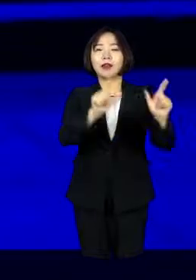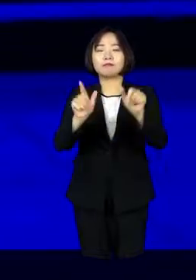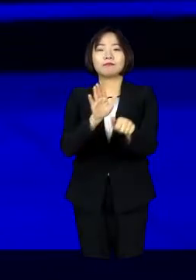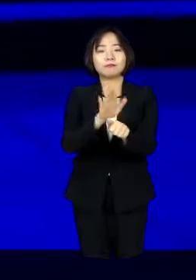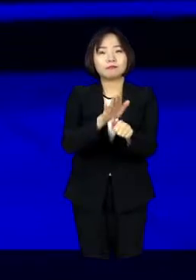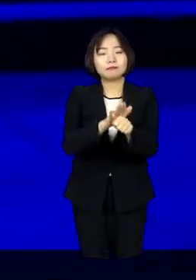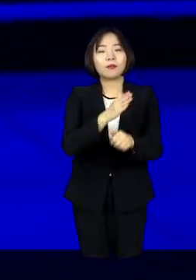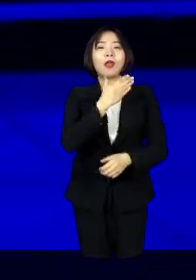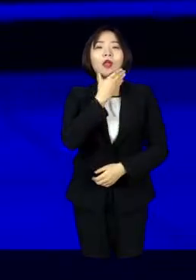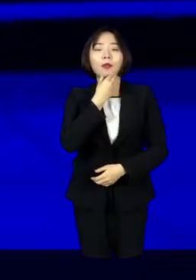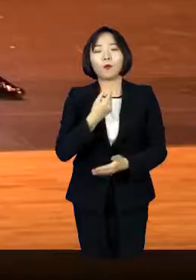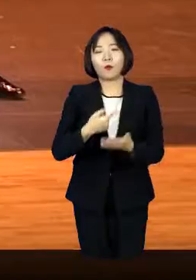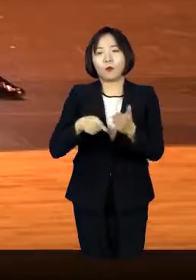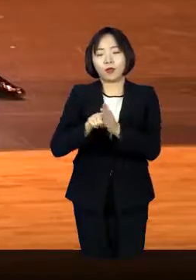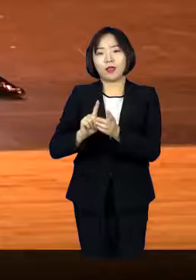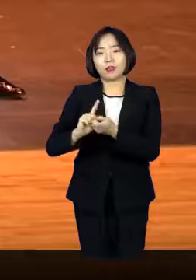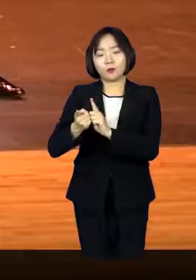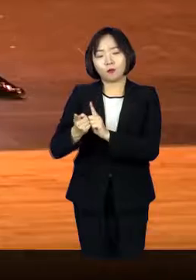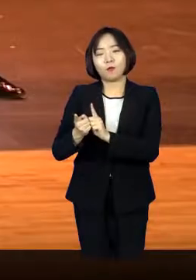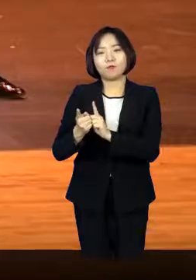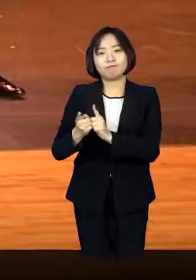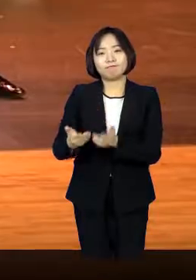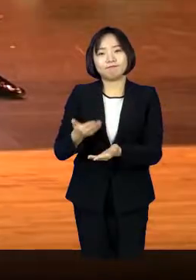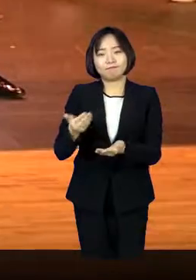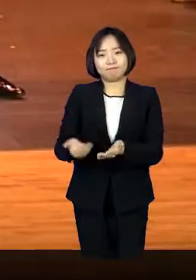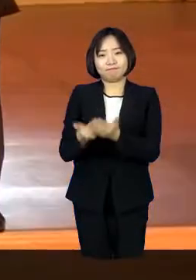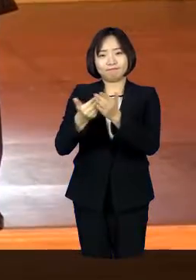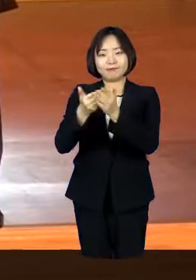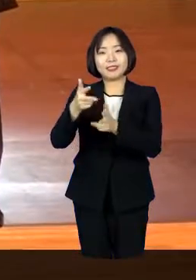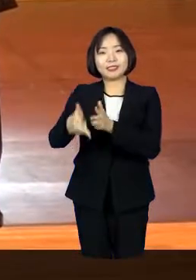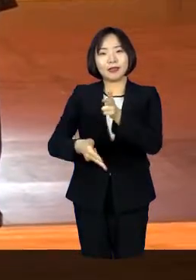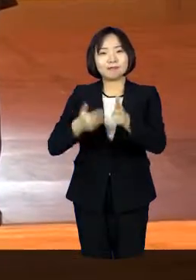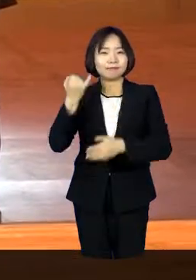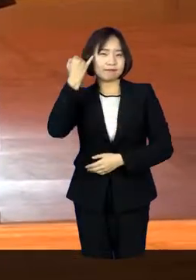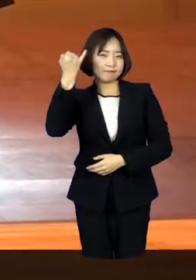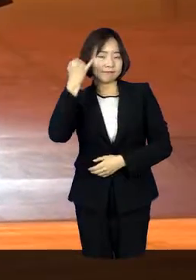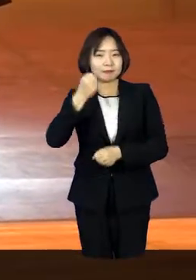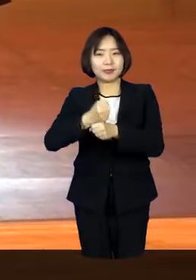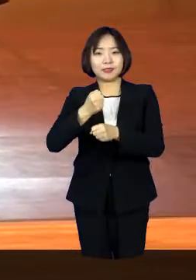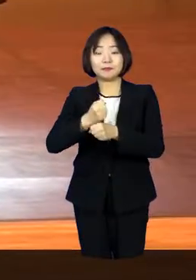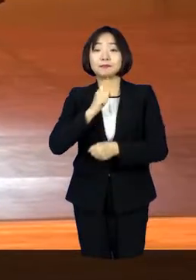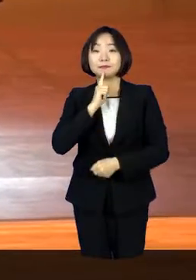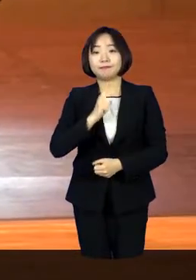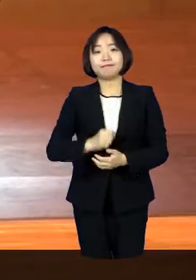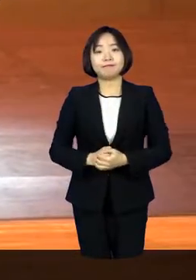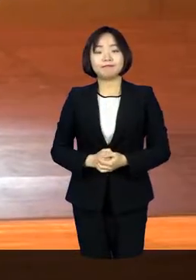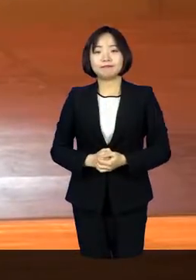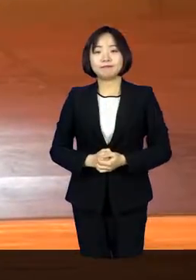삶의 질 향상과 행복을 위해 지자체 간 상생협력 사업을 지속적으로 발굴하겠다고 밝혔습니다.